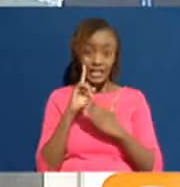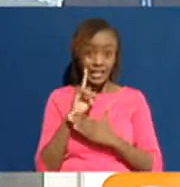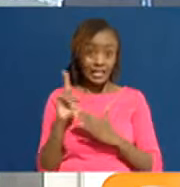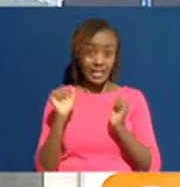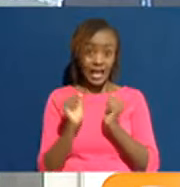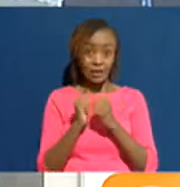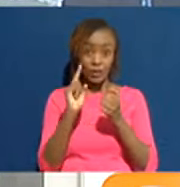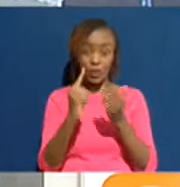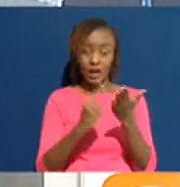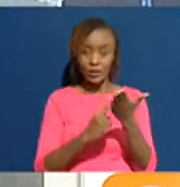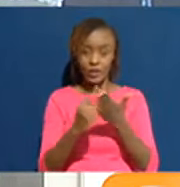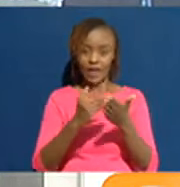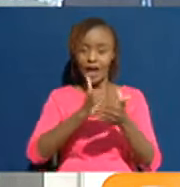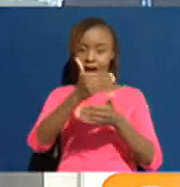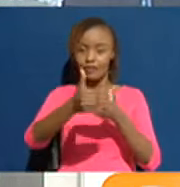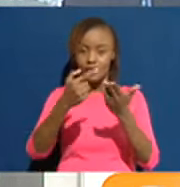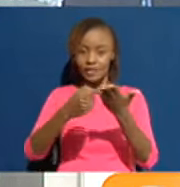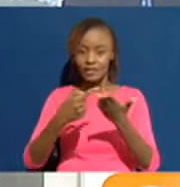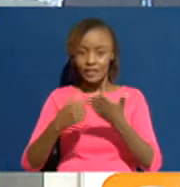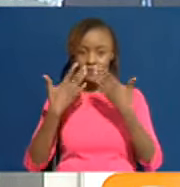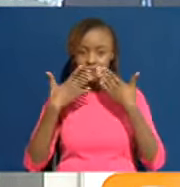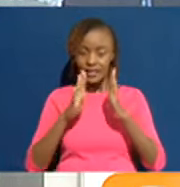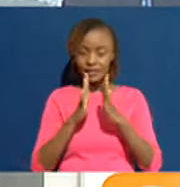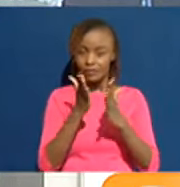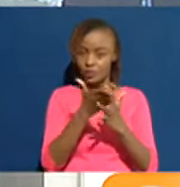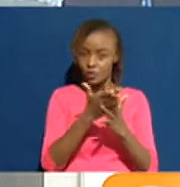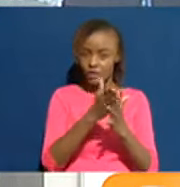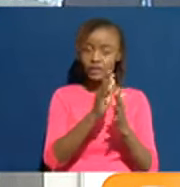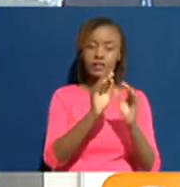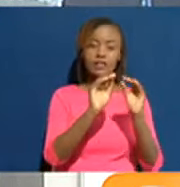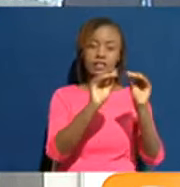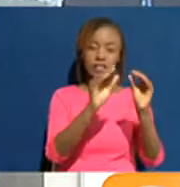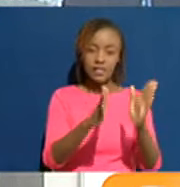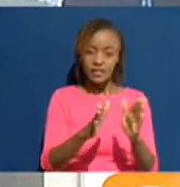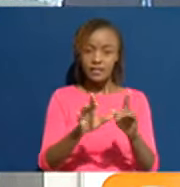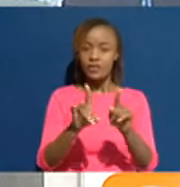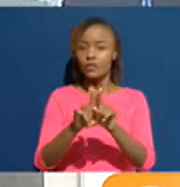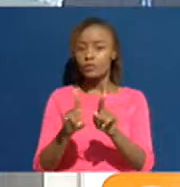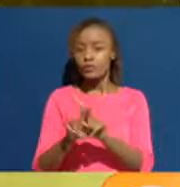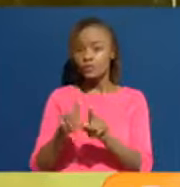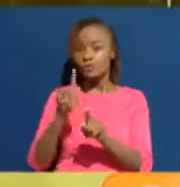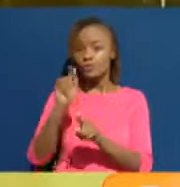Jumamoja baada ya mazungumzo kati ya walimu na TSC kutibuka.